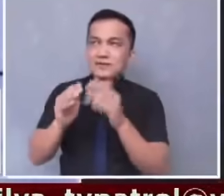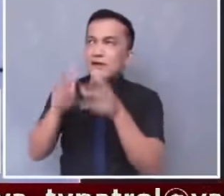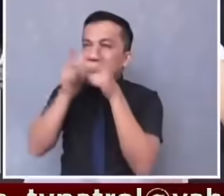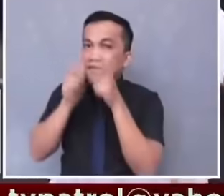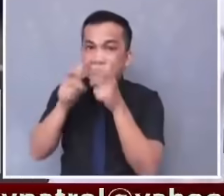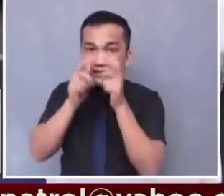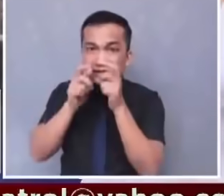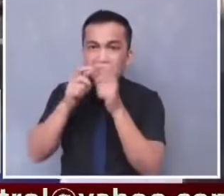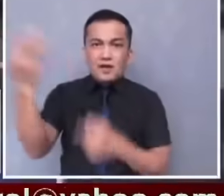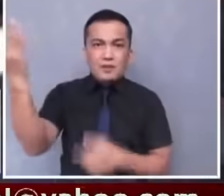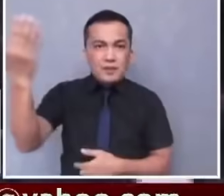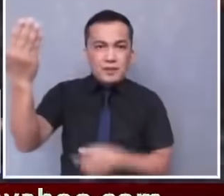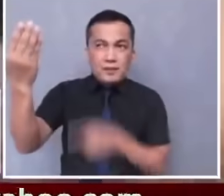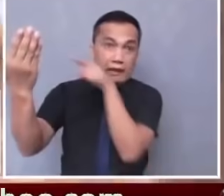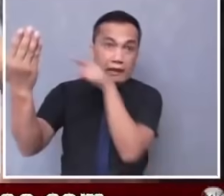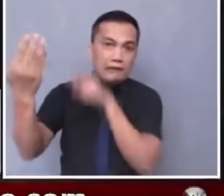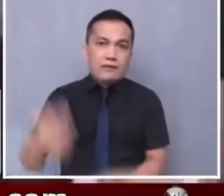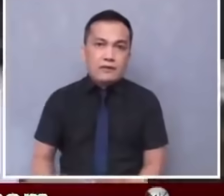talumpati.